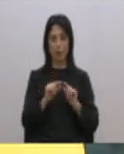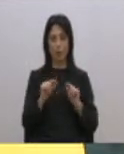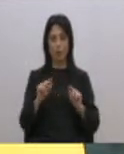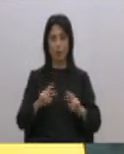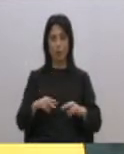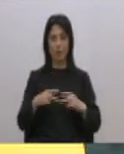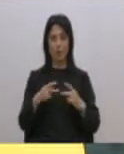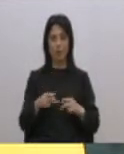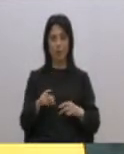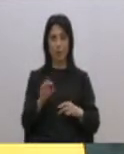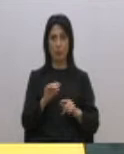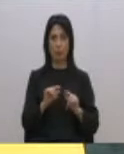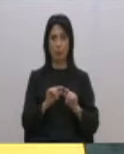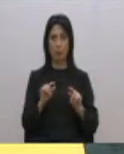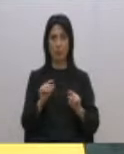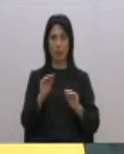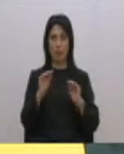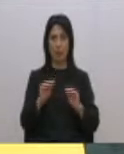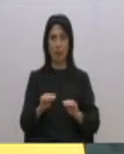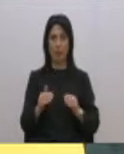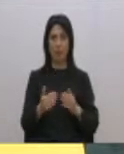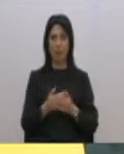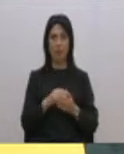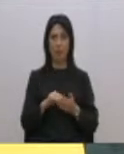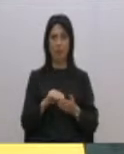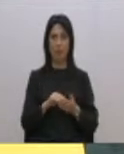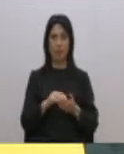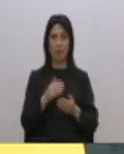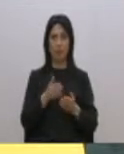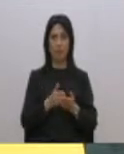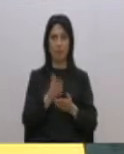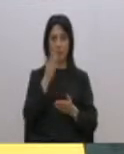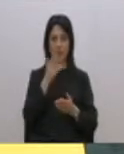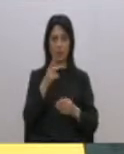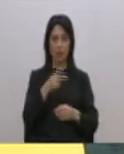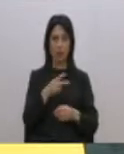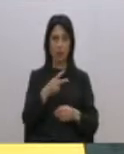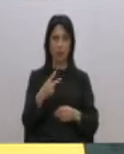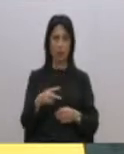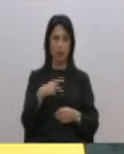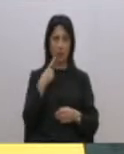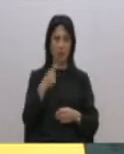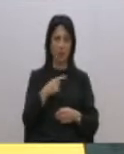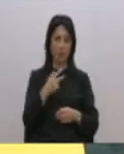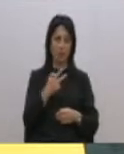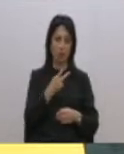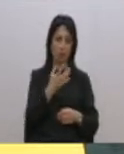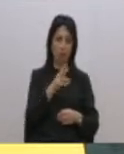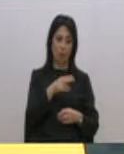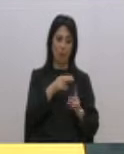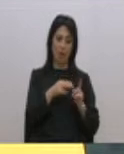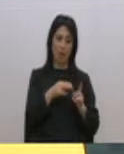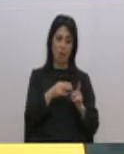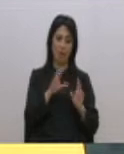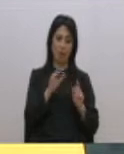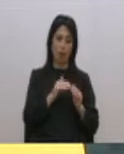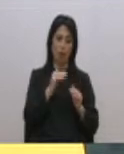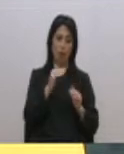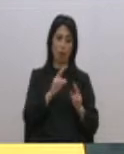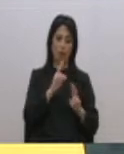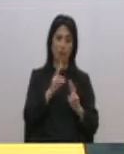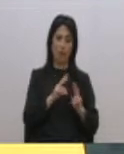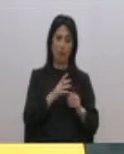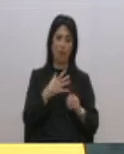sluie, beb, sahniș, nulu, mukli, halib, deba, halib, redacții, transmis, natica, fazorieta, socitlis, ozda, hututek, embris, constituțiul,